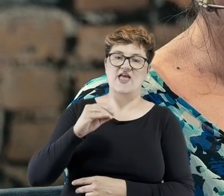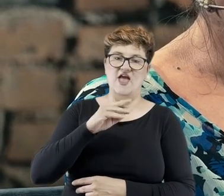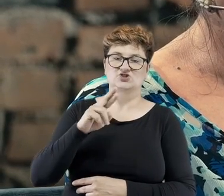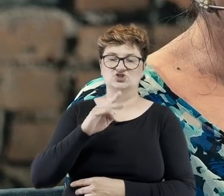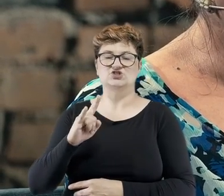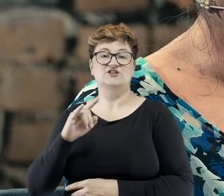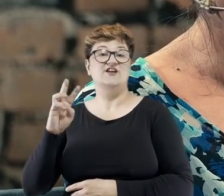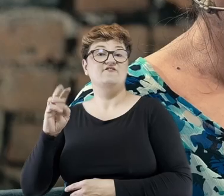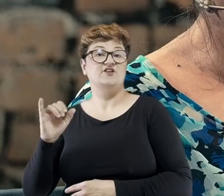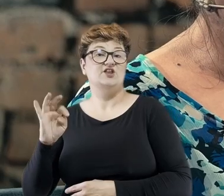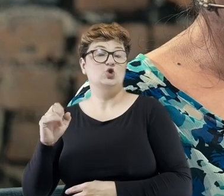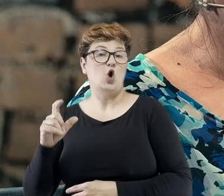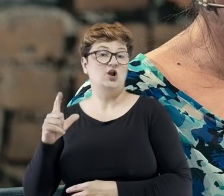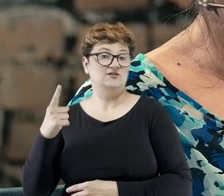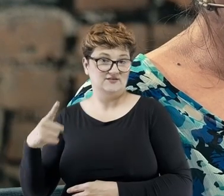Jerzego i Witolda.